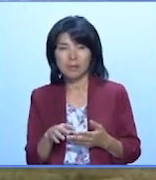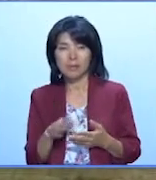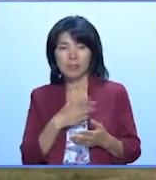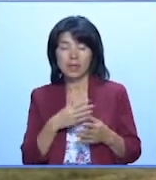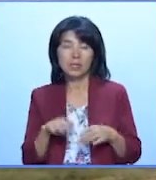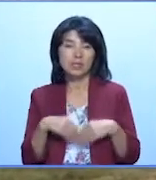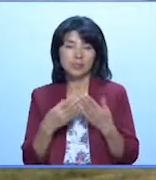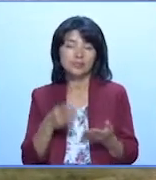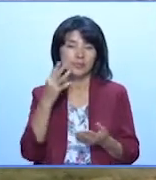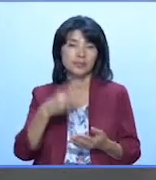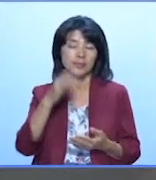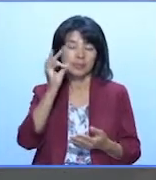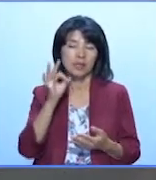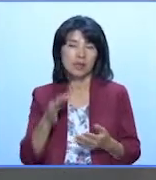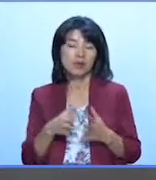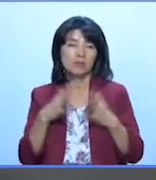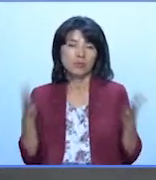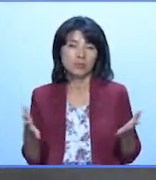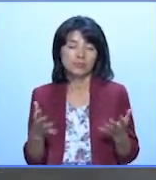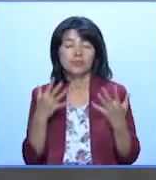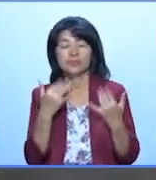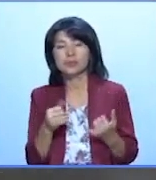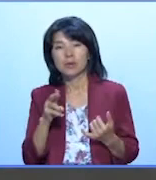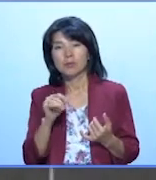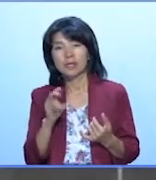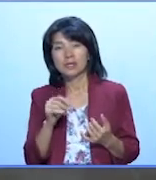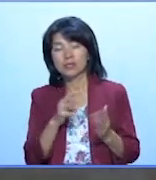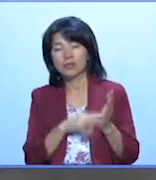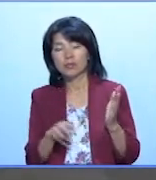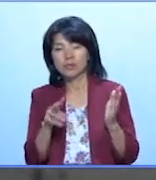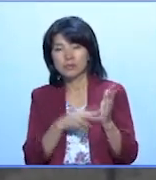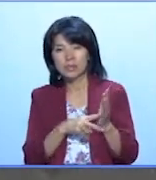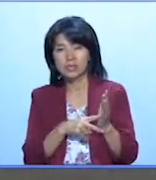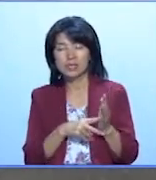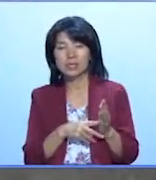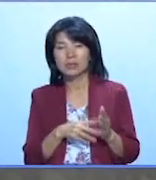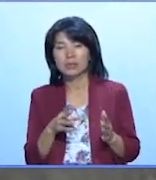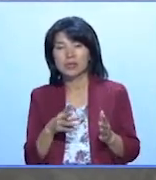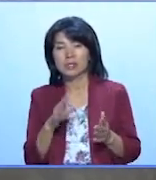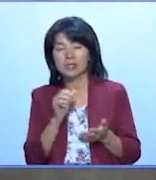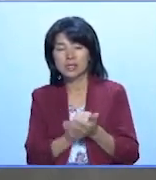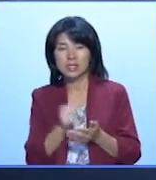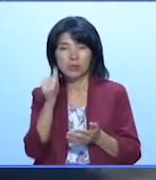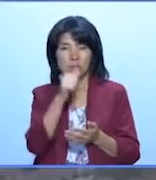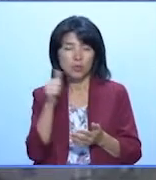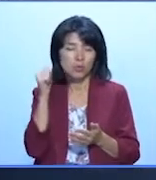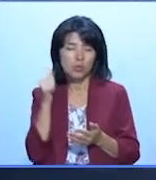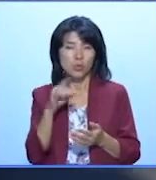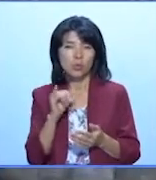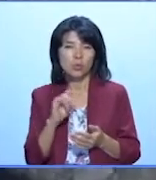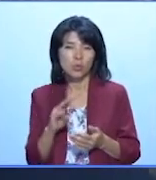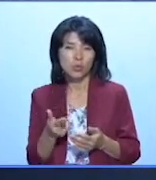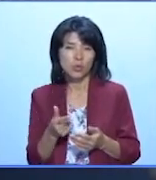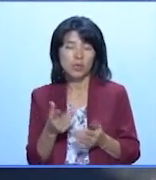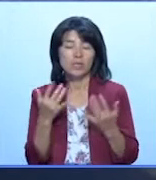Мы подаем. То есть он 30% больше, да. Реконструкцией плотины номер 87 гидроузла номер 4 занялись в июне прошлого года. Проект